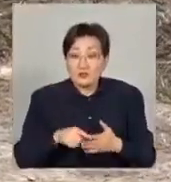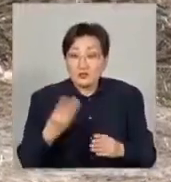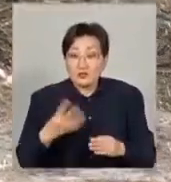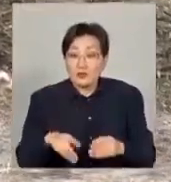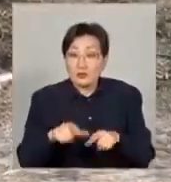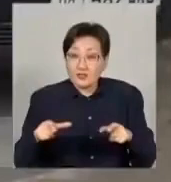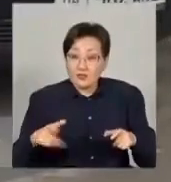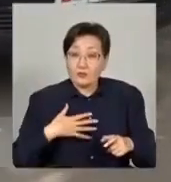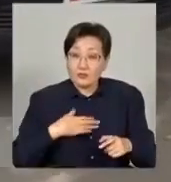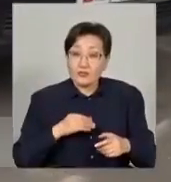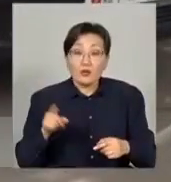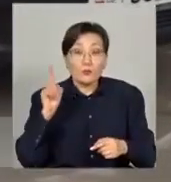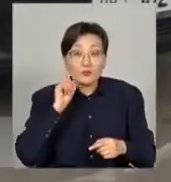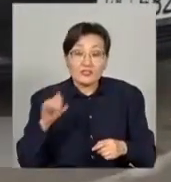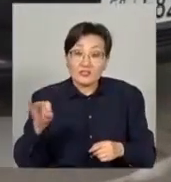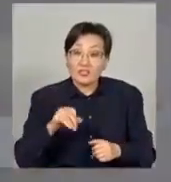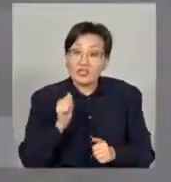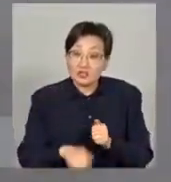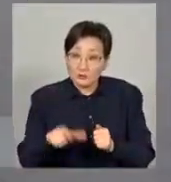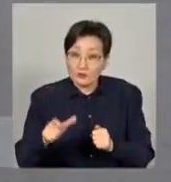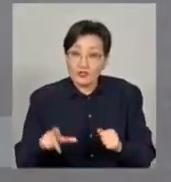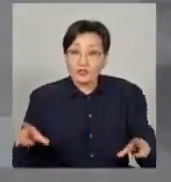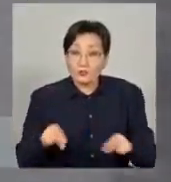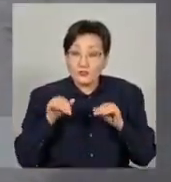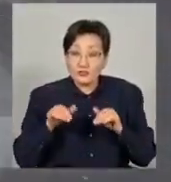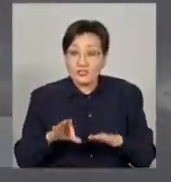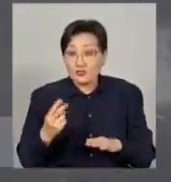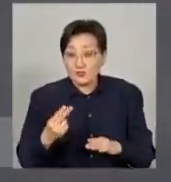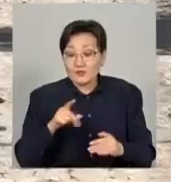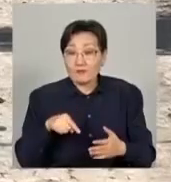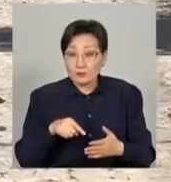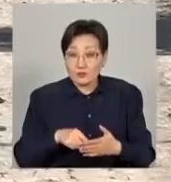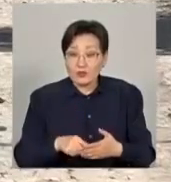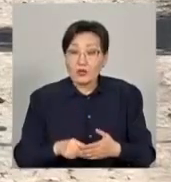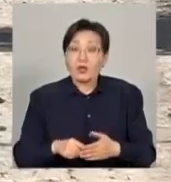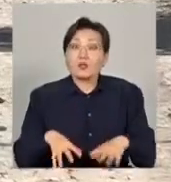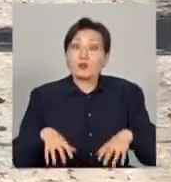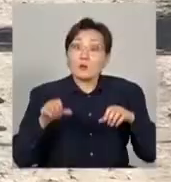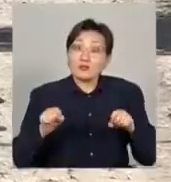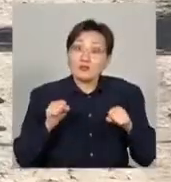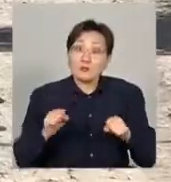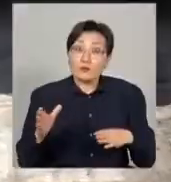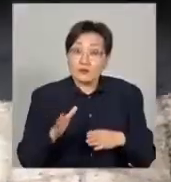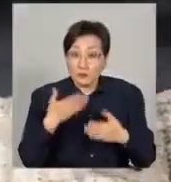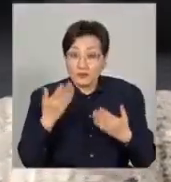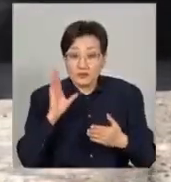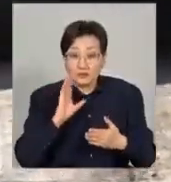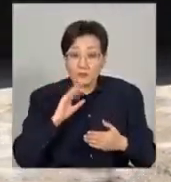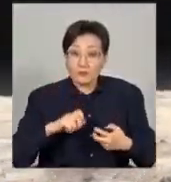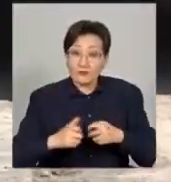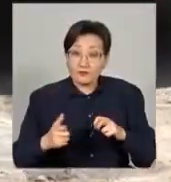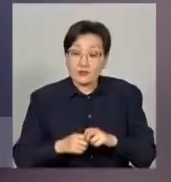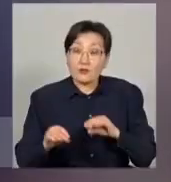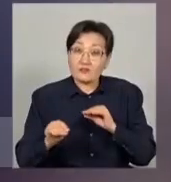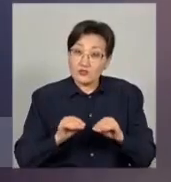героев наши корреспонденты выслушали историю каждого успешно и социальные вопросы перебоя с электричеством отсутствие воды и проблемы